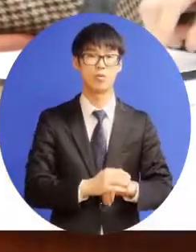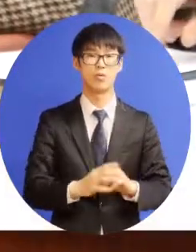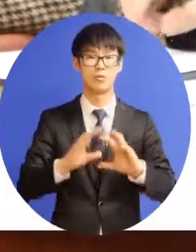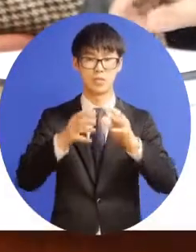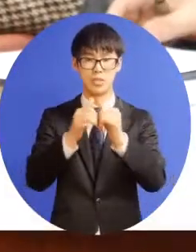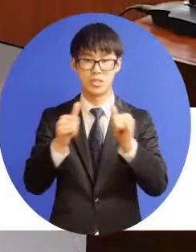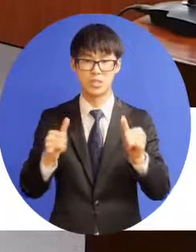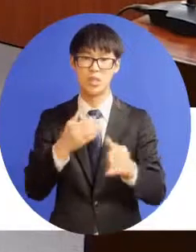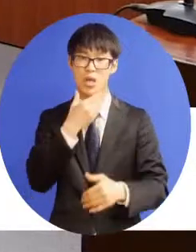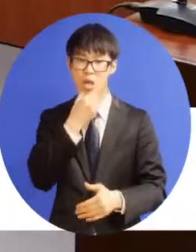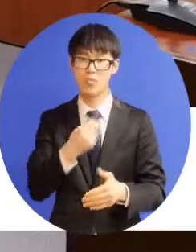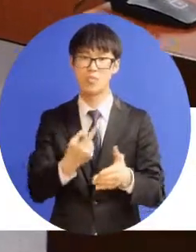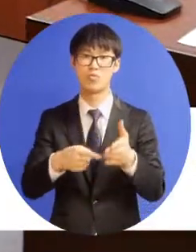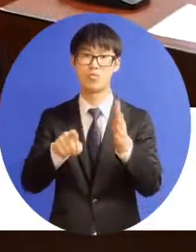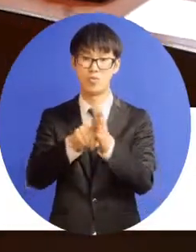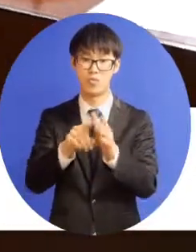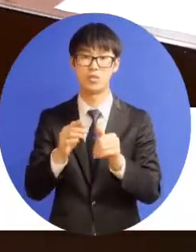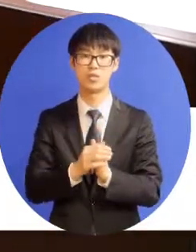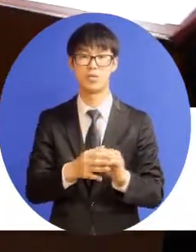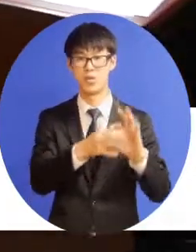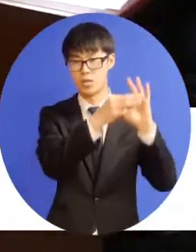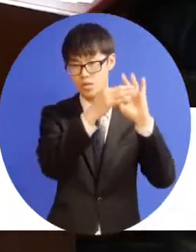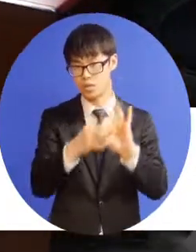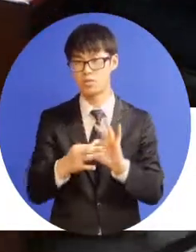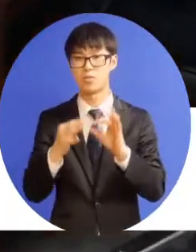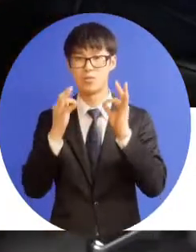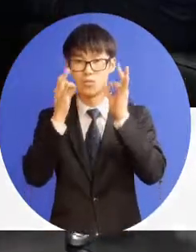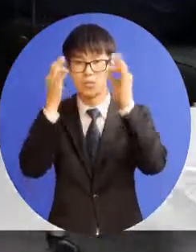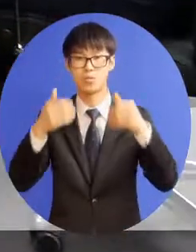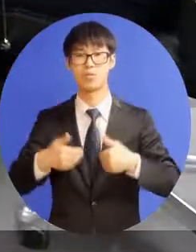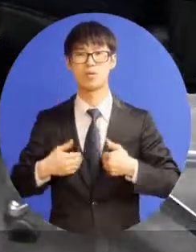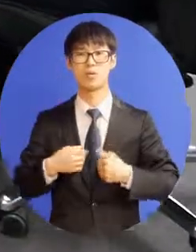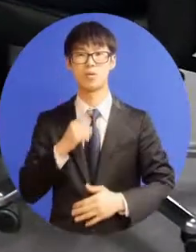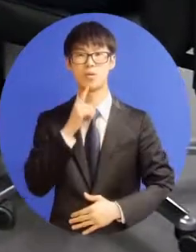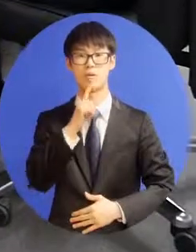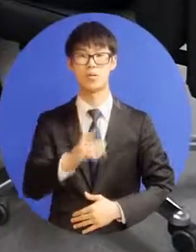시민의 행복을 증진할 수 있도록 지속적인 노력이 필요하다고 당부했습니다.